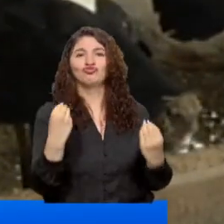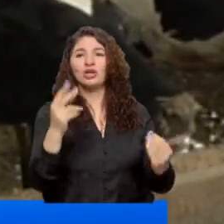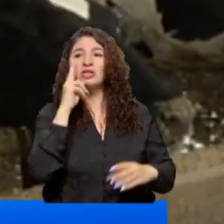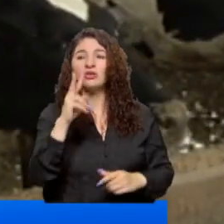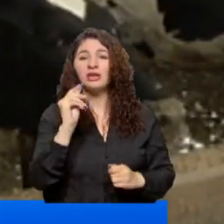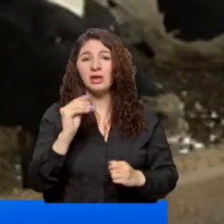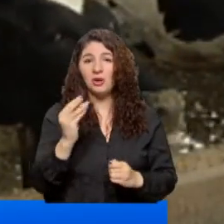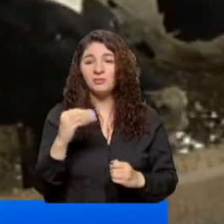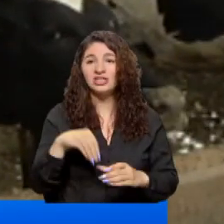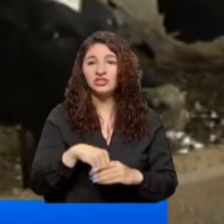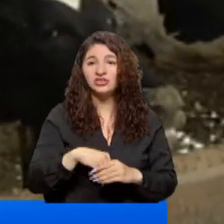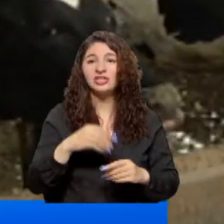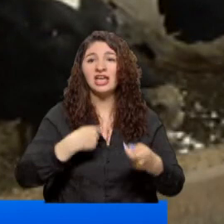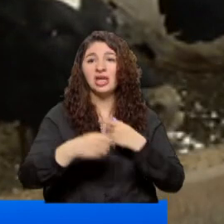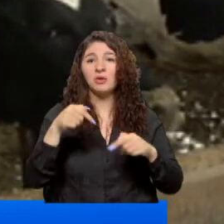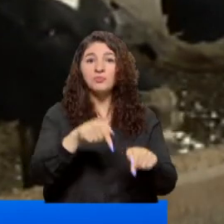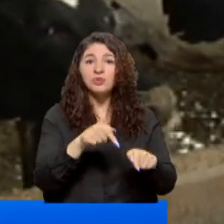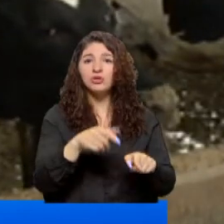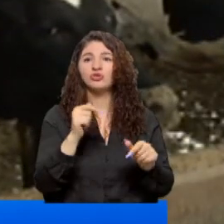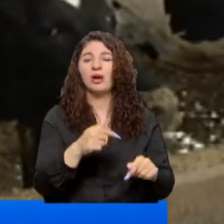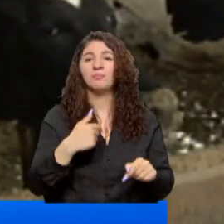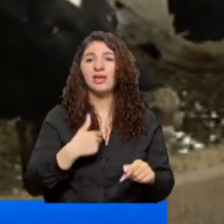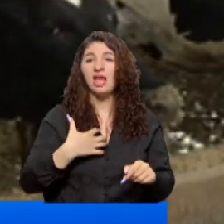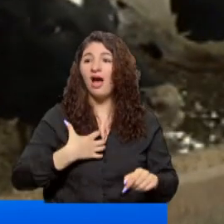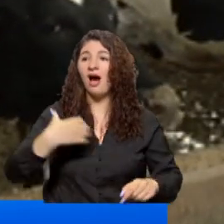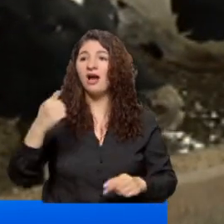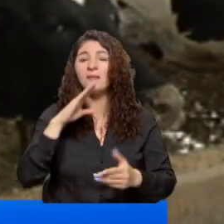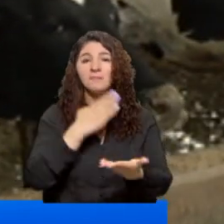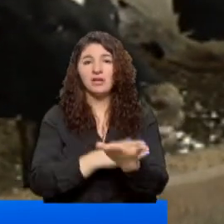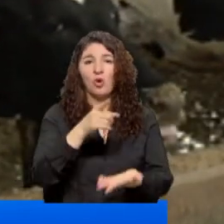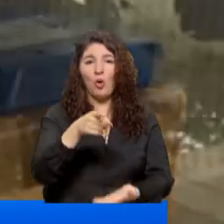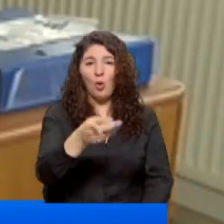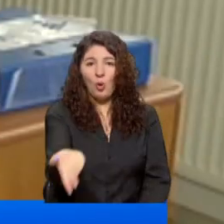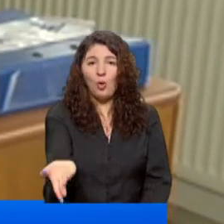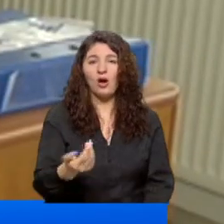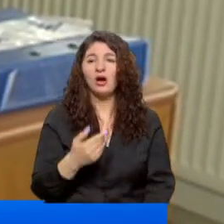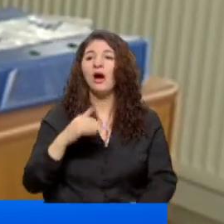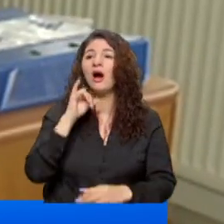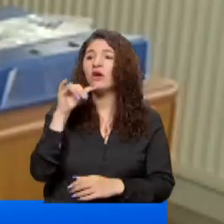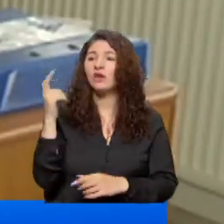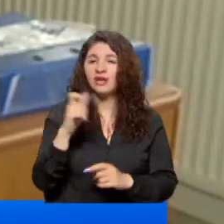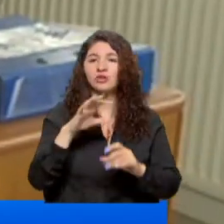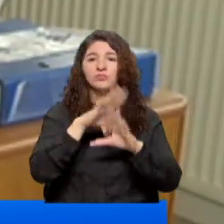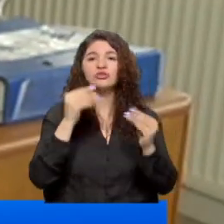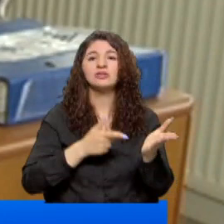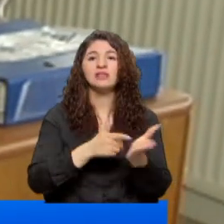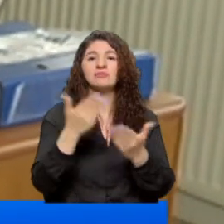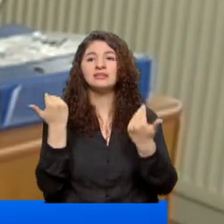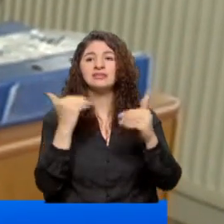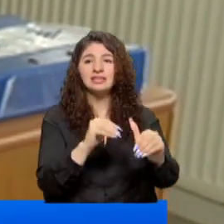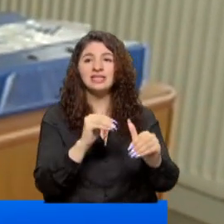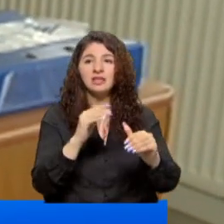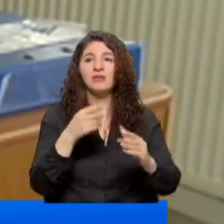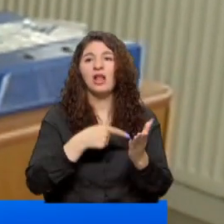yapıldığını gösterdikleri İşletmeyi de bu şu anda benden aldıkları belgede o belge zaten Ağustos ayında tüm tarımsal